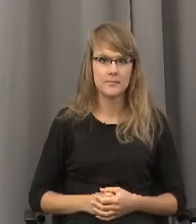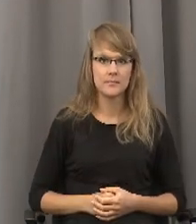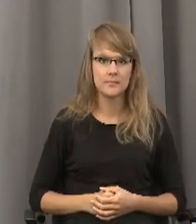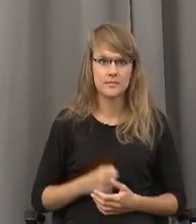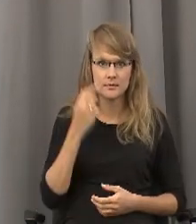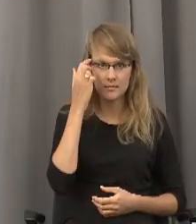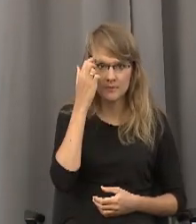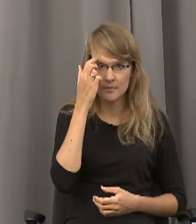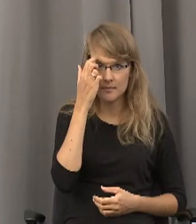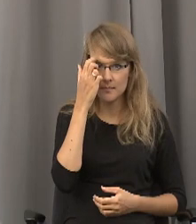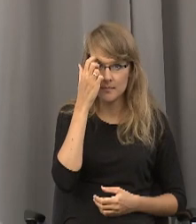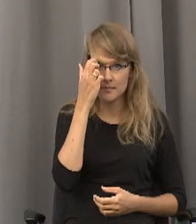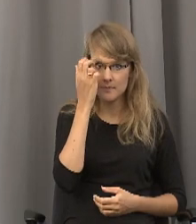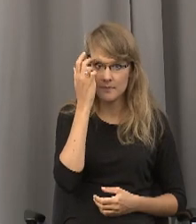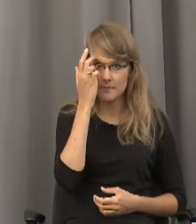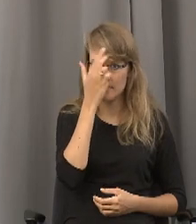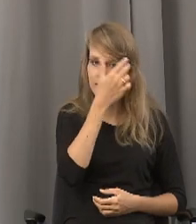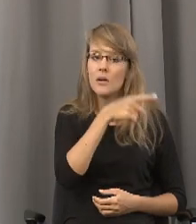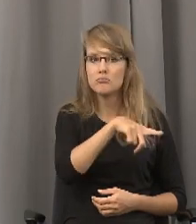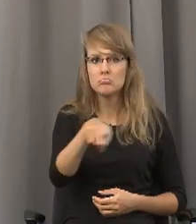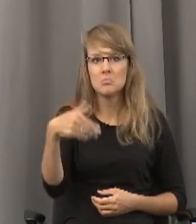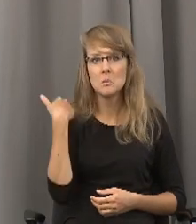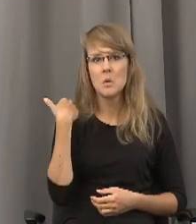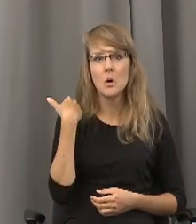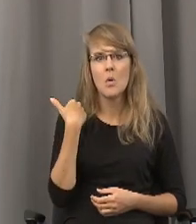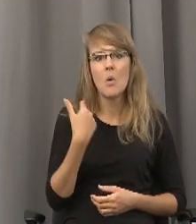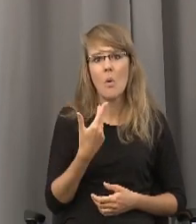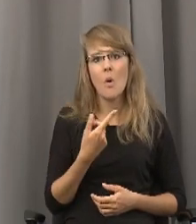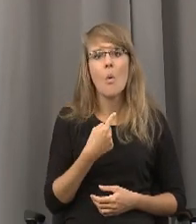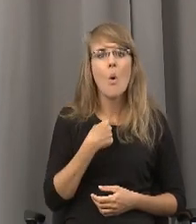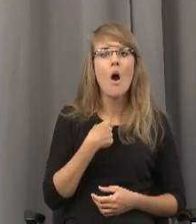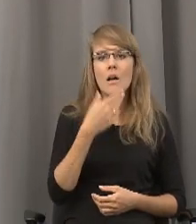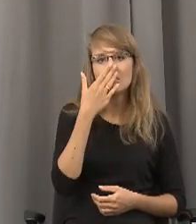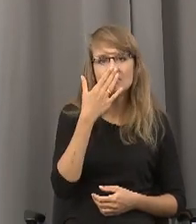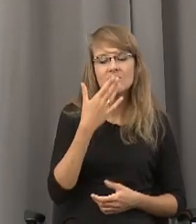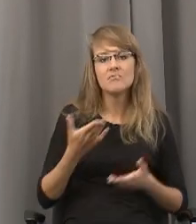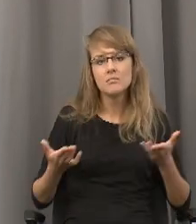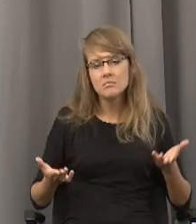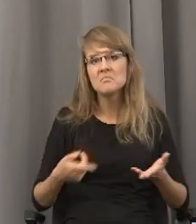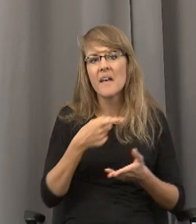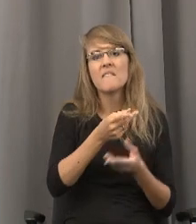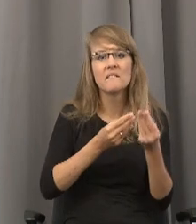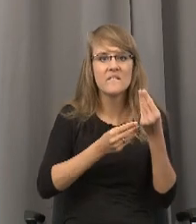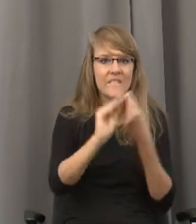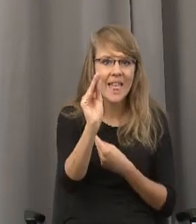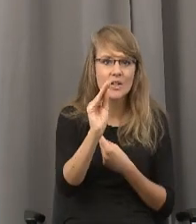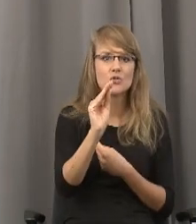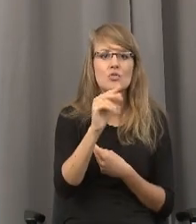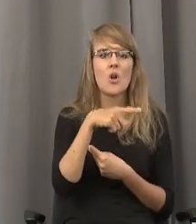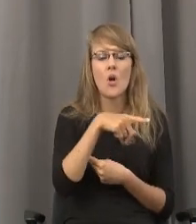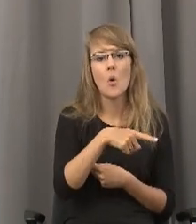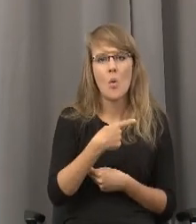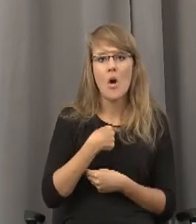I tu też głosy były tak, jaka jest rzeczywistość, czyli w zdecydowanej większości opiekuje